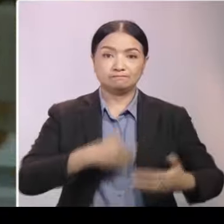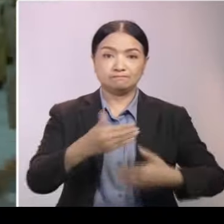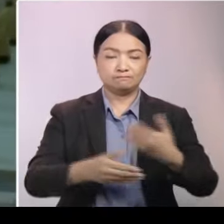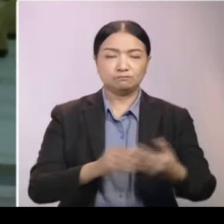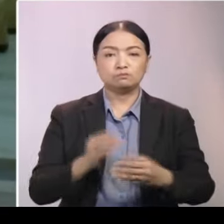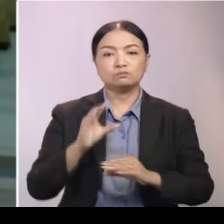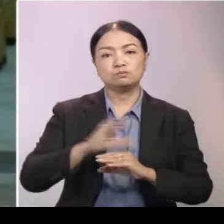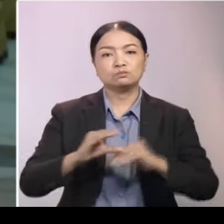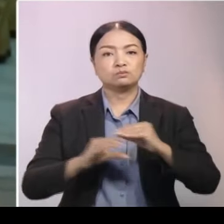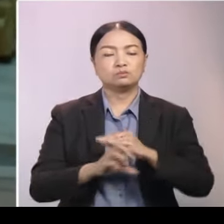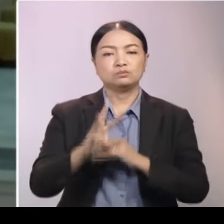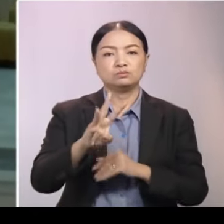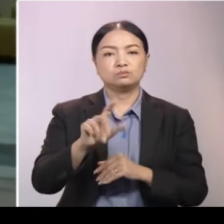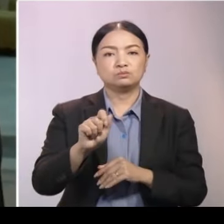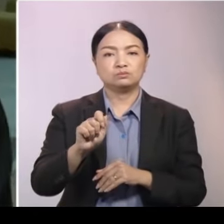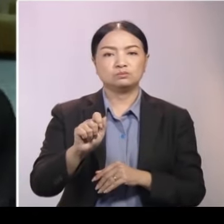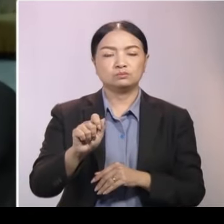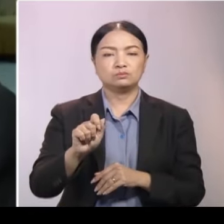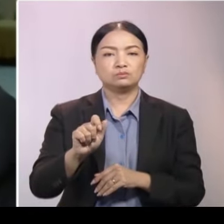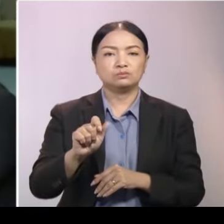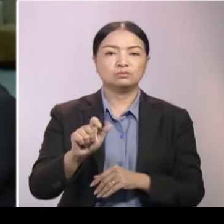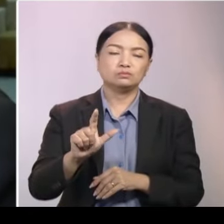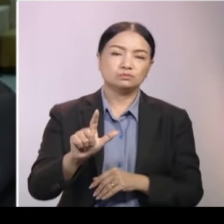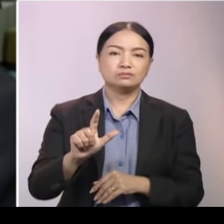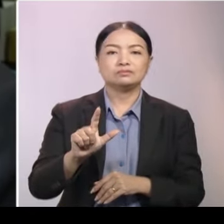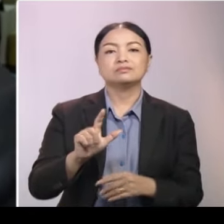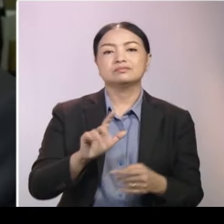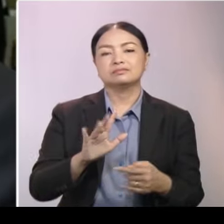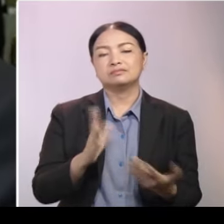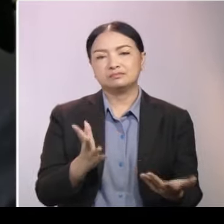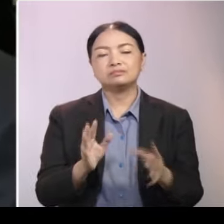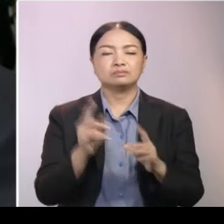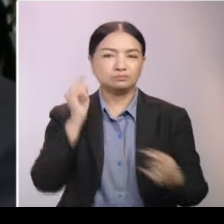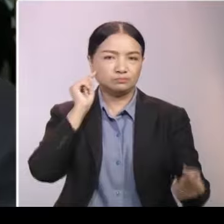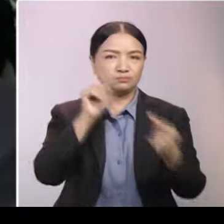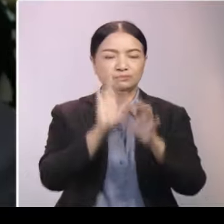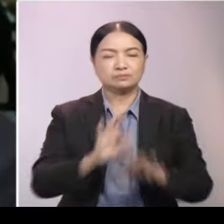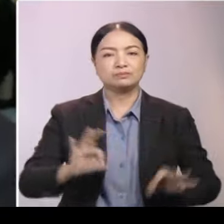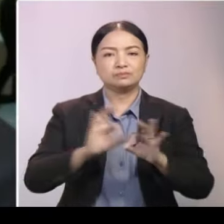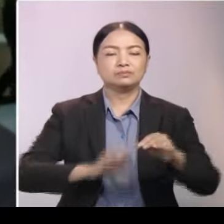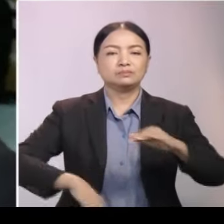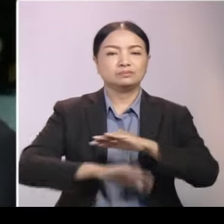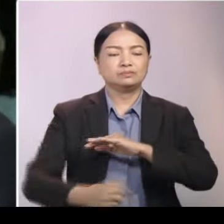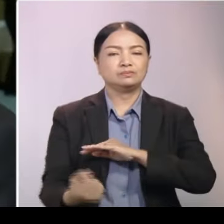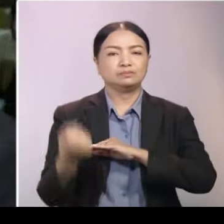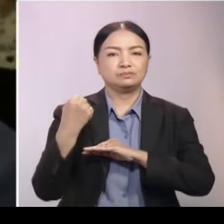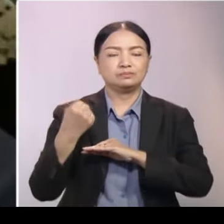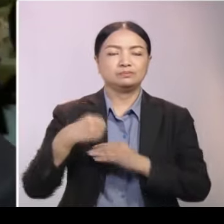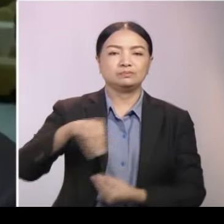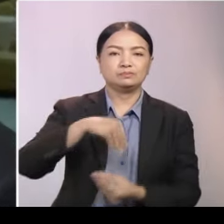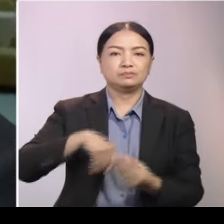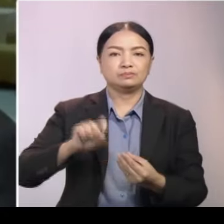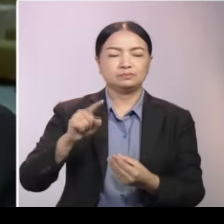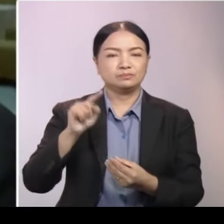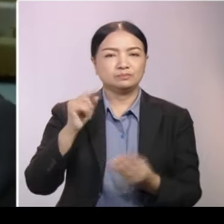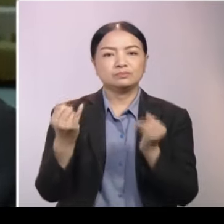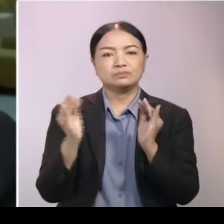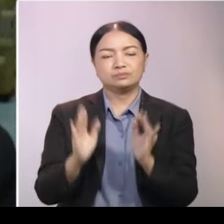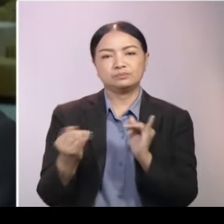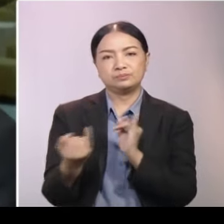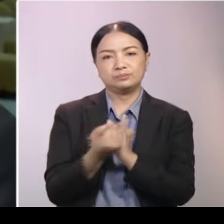งการ Wallet ซึ่งมันมีอีกวัตถุประสงค์หนึ่งซึ่งเป็นวัตถุประสงค์ที่สำคัญคือการสร้างรากฐานทางด้านเศรษฐกิจดิจิทัลการสร้างให้คนมีความคุ้นเค